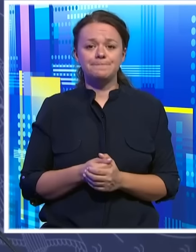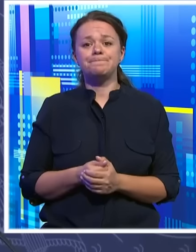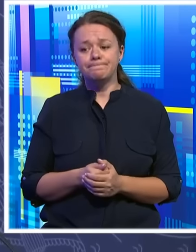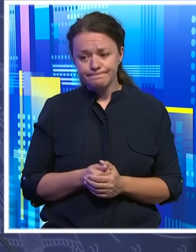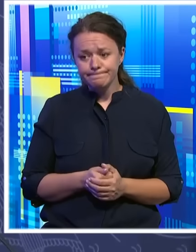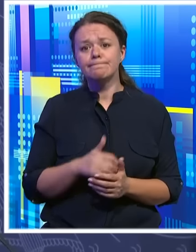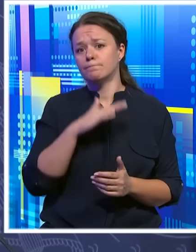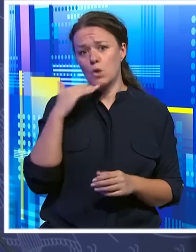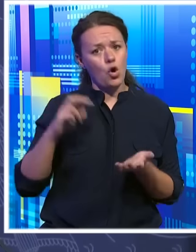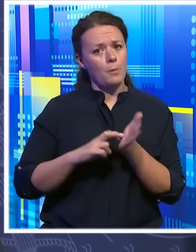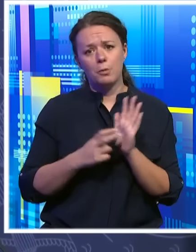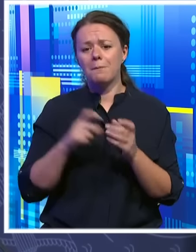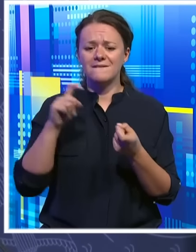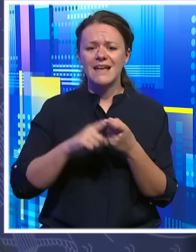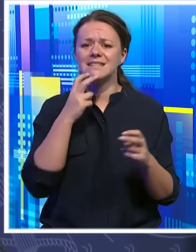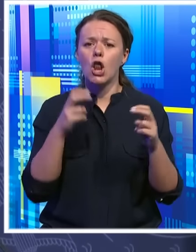u energetici.